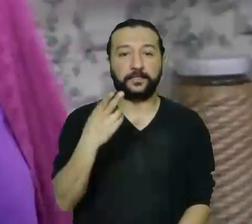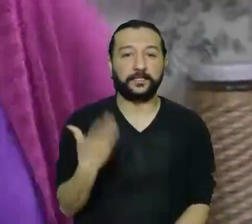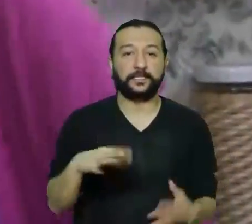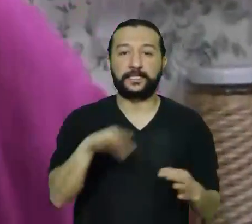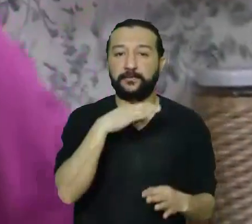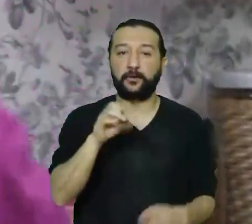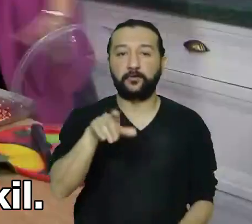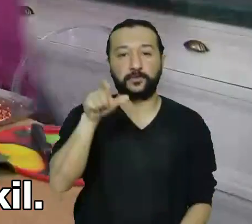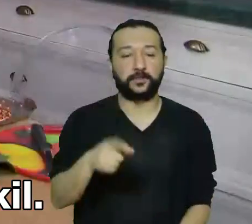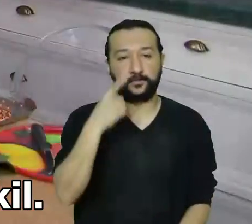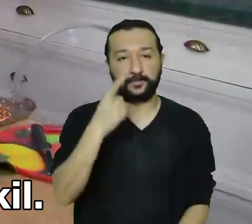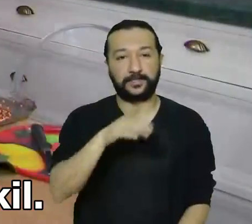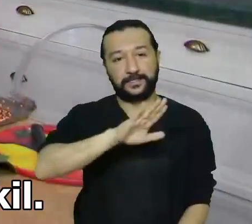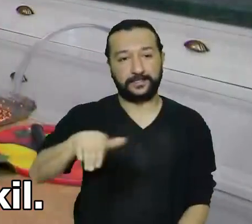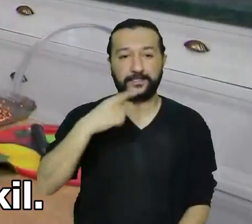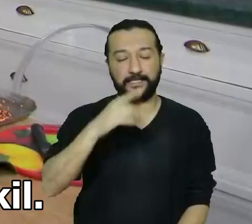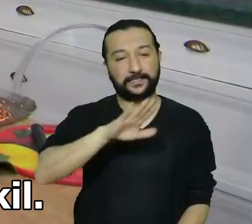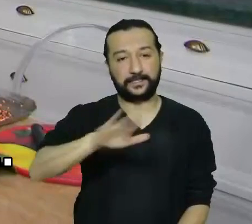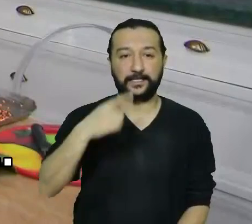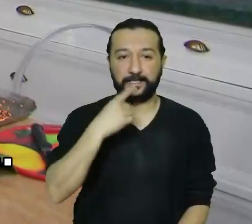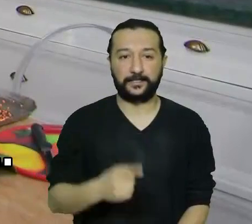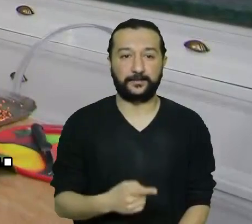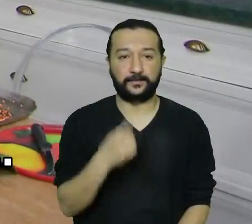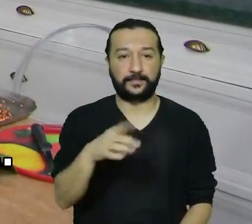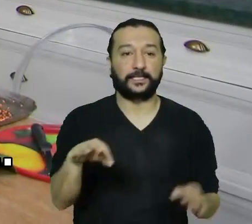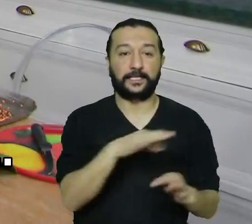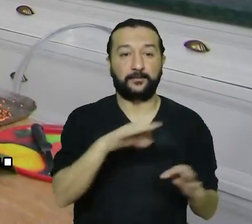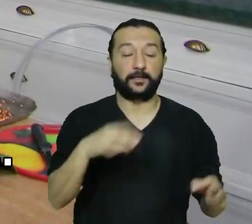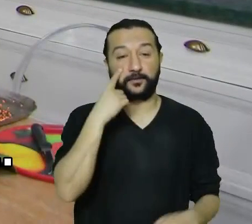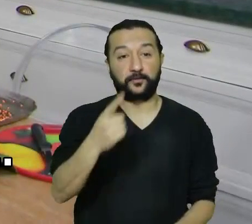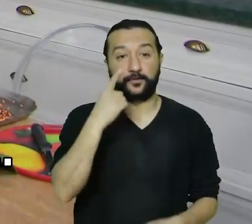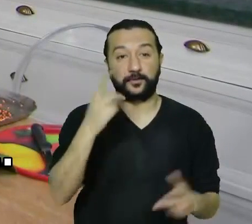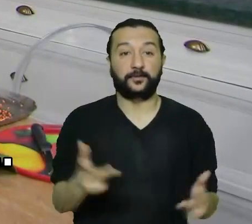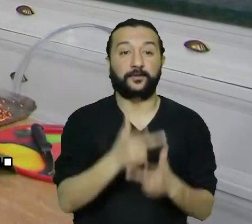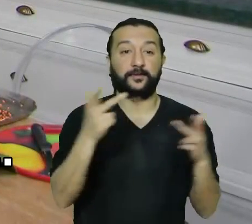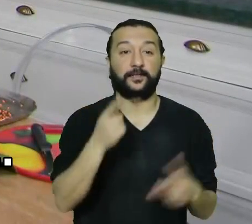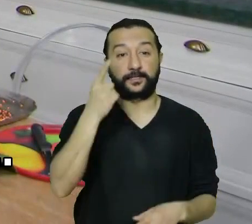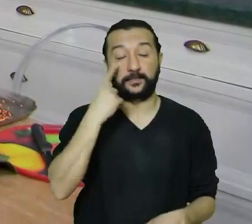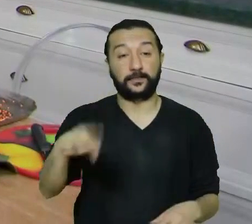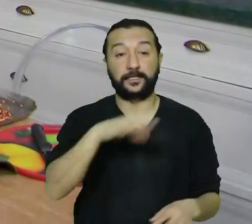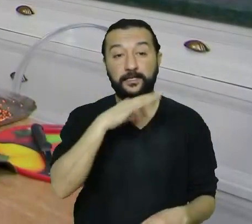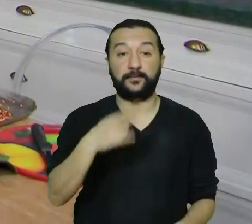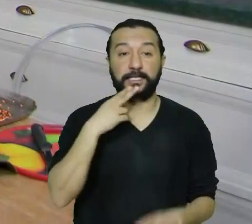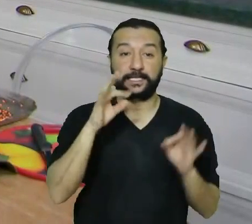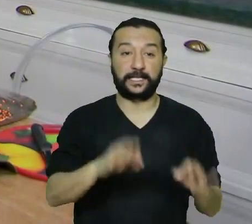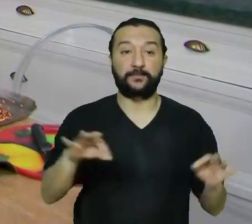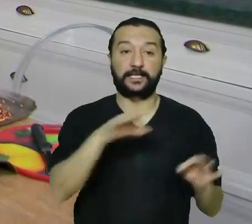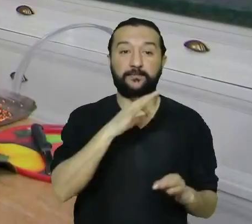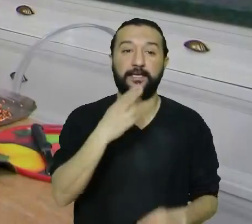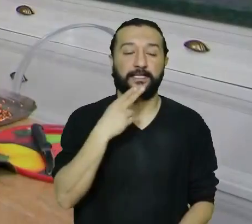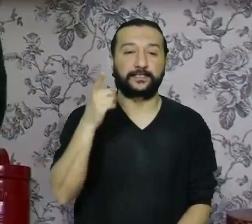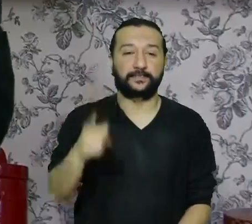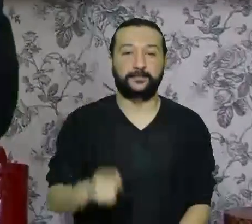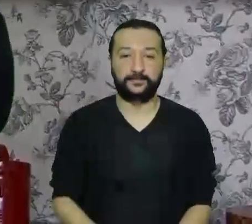keman hocalığı falan. Çeksin şunu çekil. Keman gör nasıl bir keman kadını. Tam bir keman